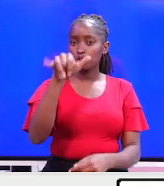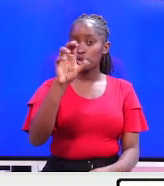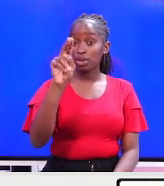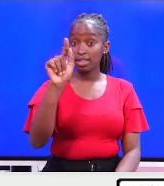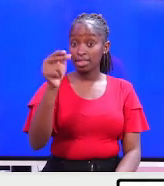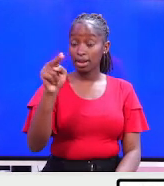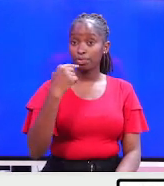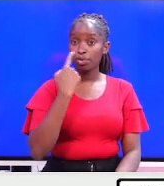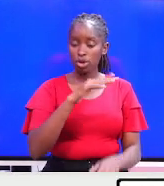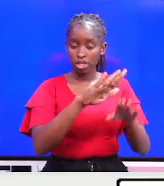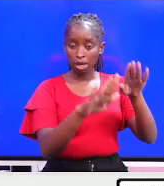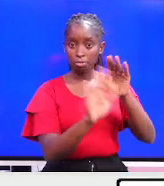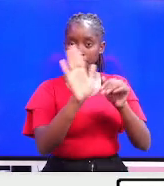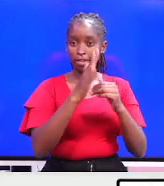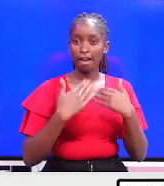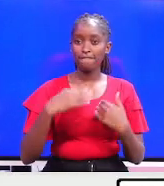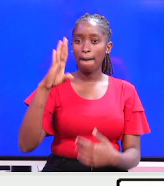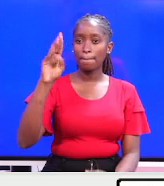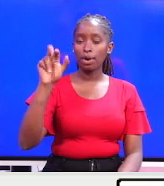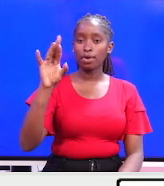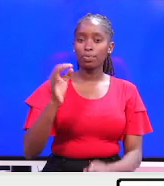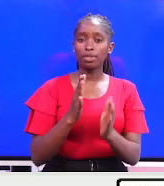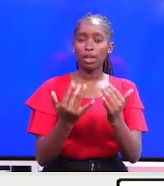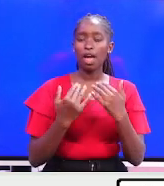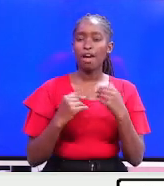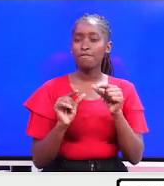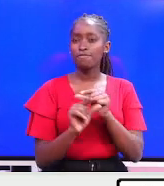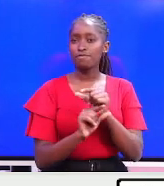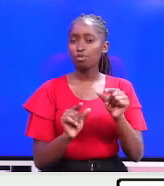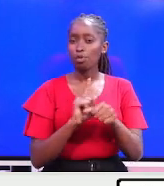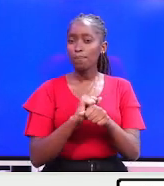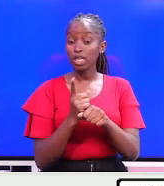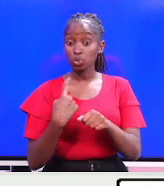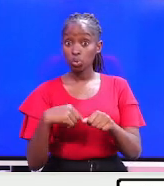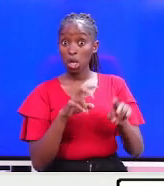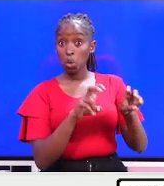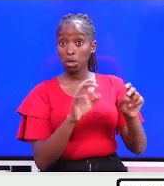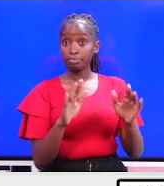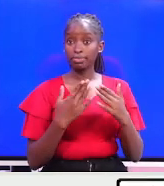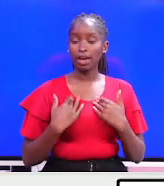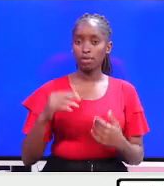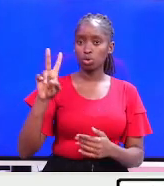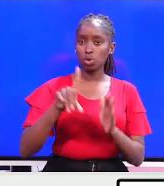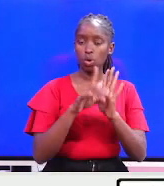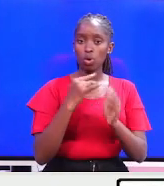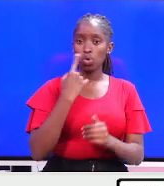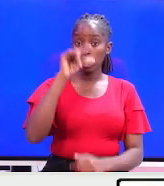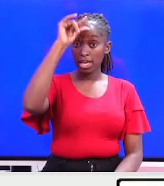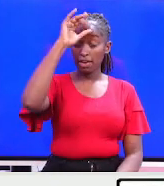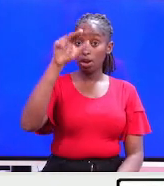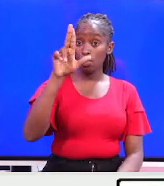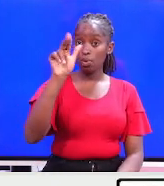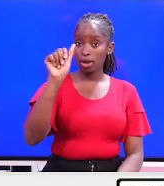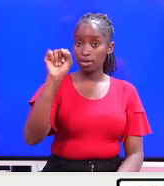naibu wake John Barorot. Na hivyo basi muda mchache uliopita tumeweza kuona mawakili wa yule ambaye ni gavana wa Uasin